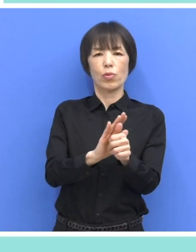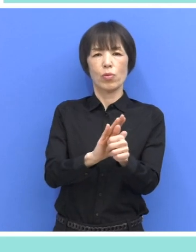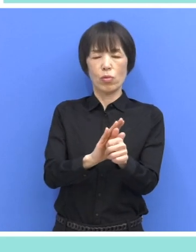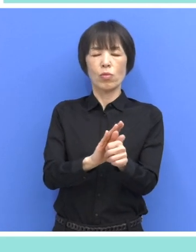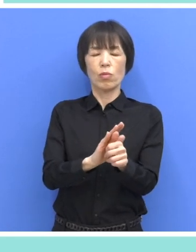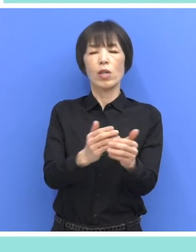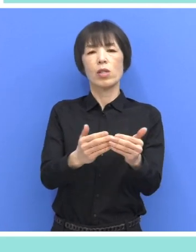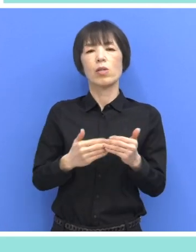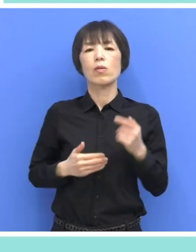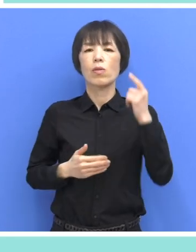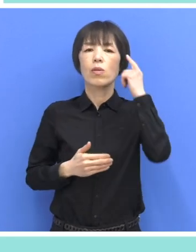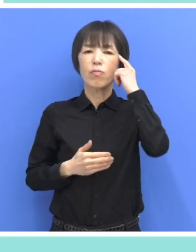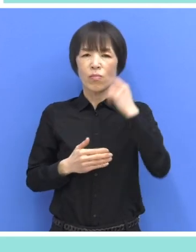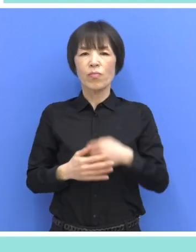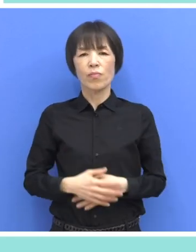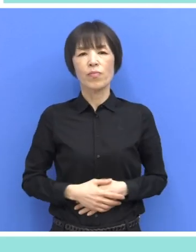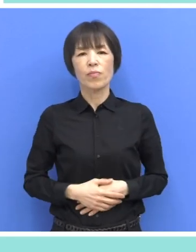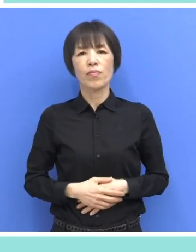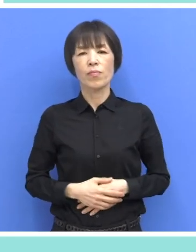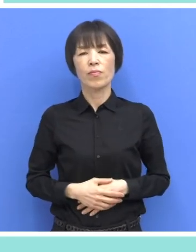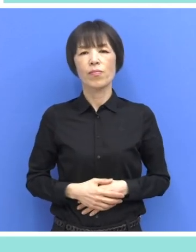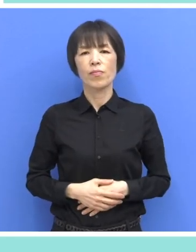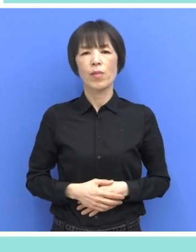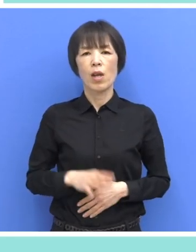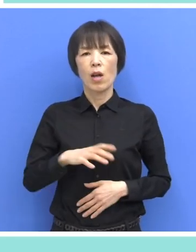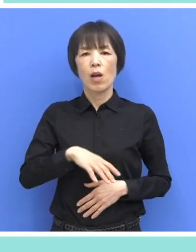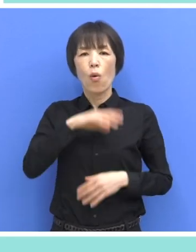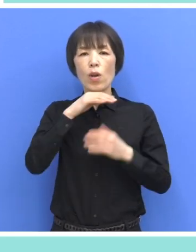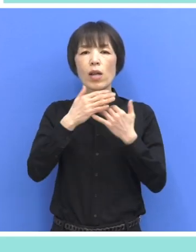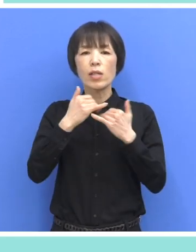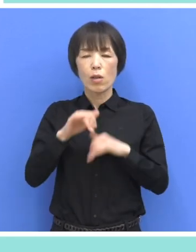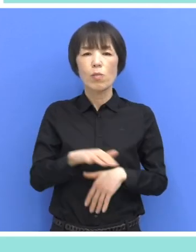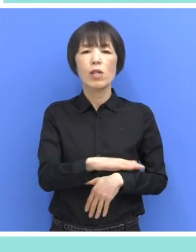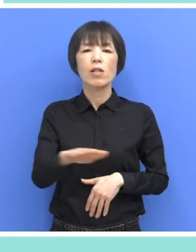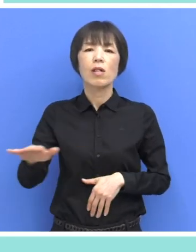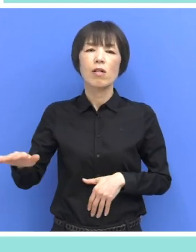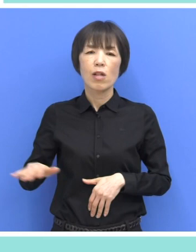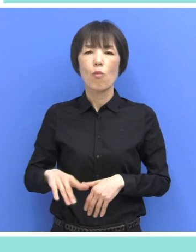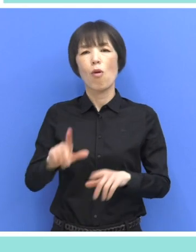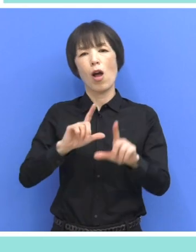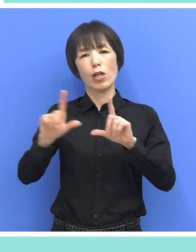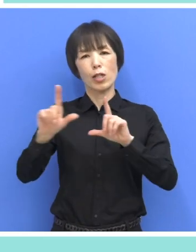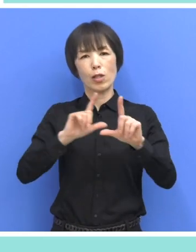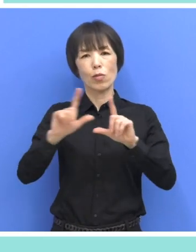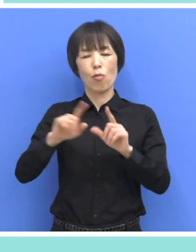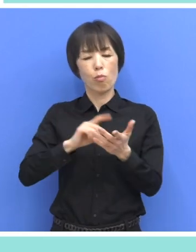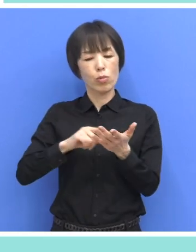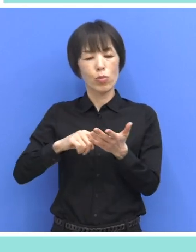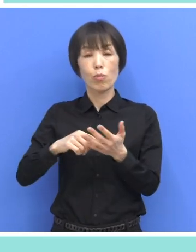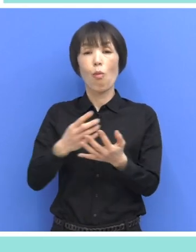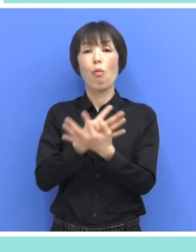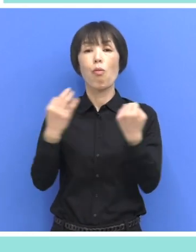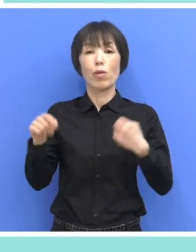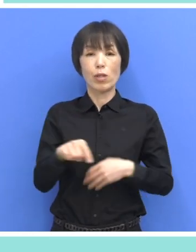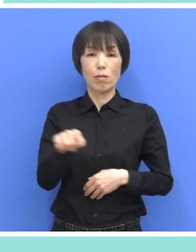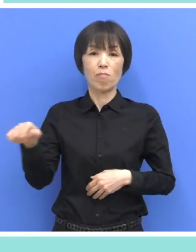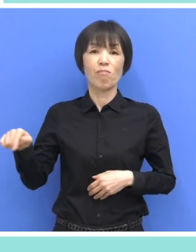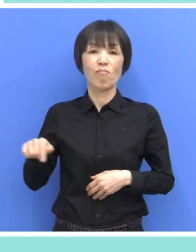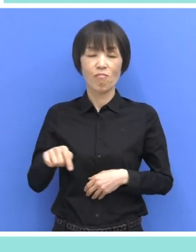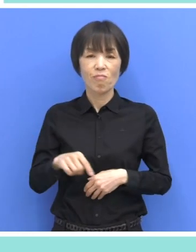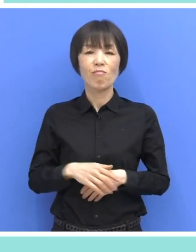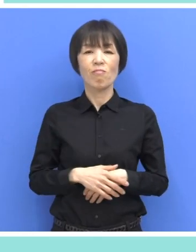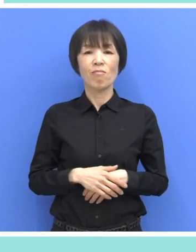かなければならないと思ってます。で、まあ、もっと言うとご高齢者の方でも実は LINE とか使ってる方々結構多いんです